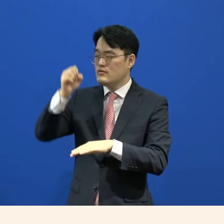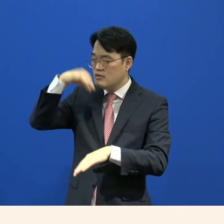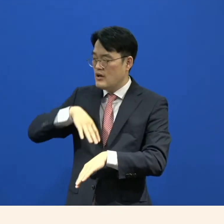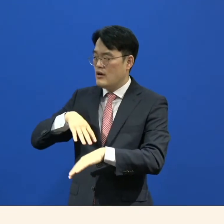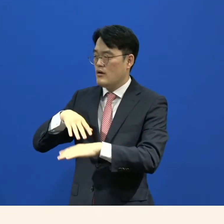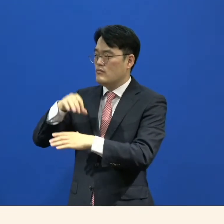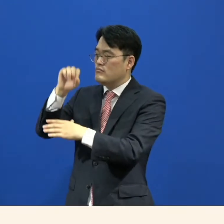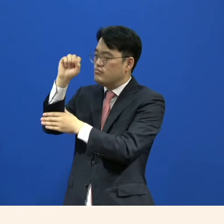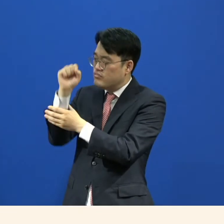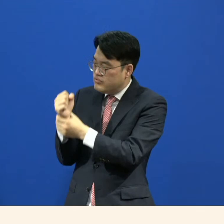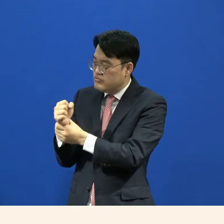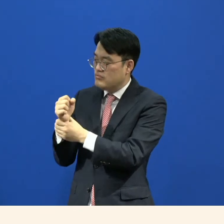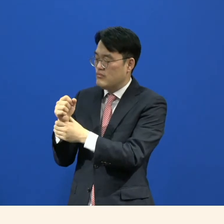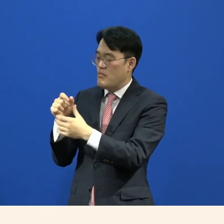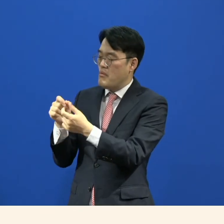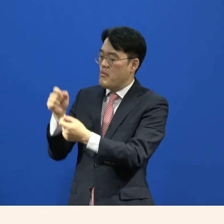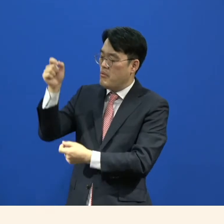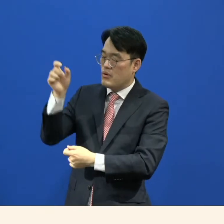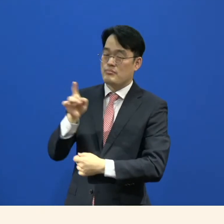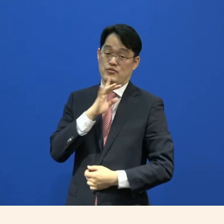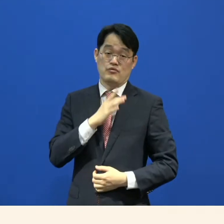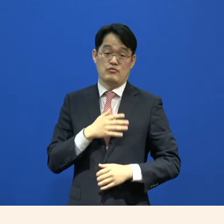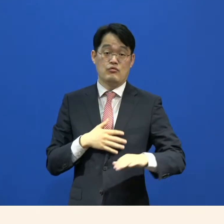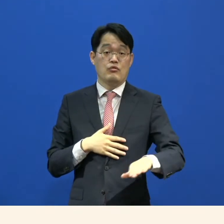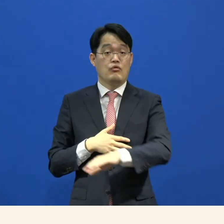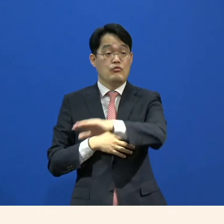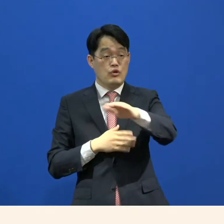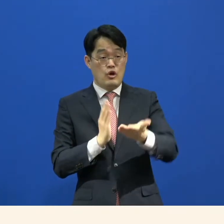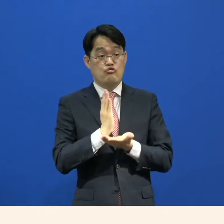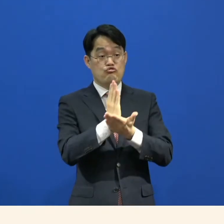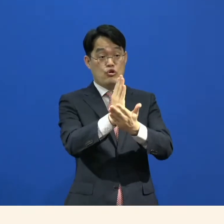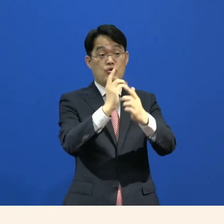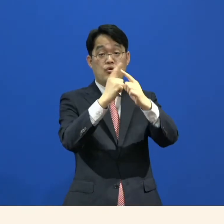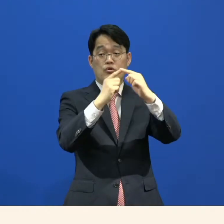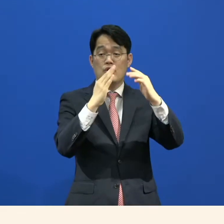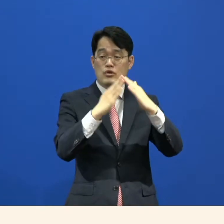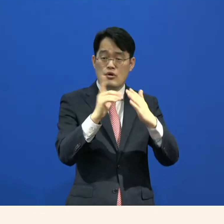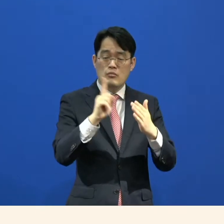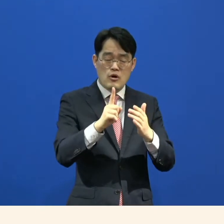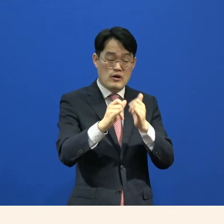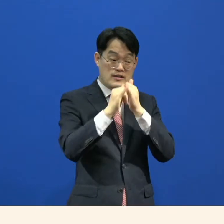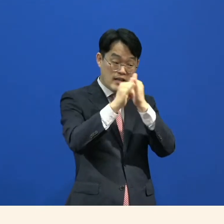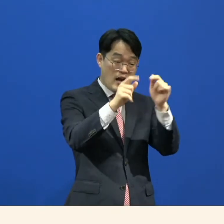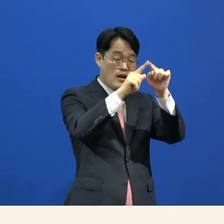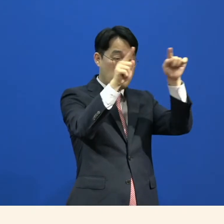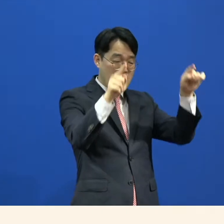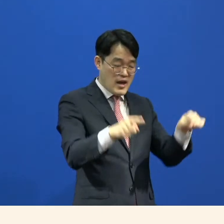우리 교회도 외부에 많이 하니까 상패, 기념패, 감사패 이런 게 많이 와요.